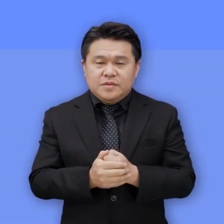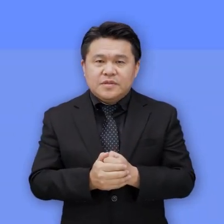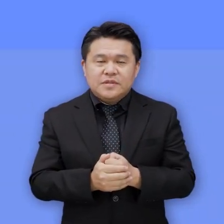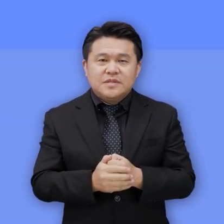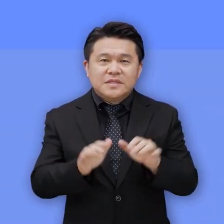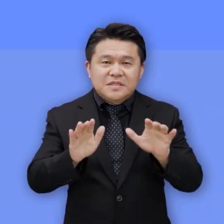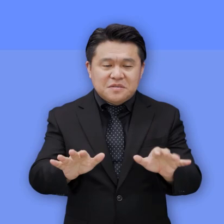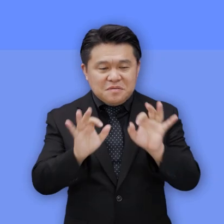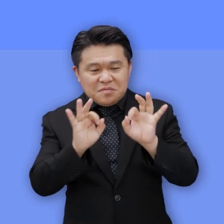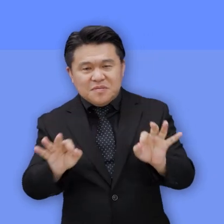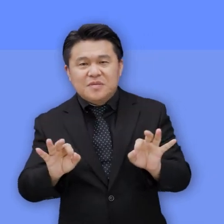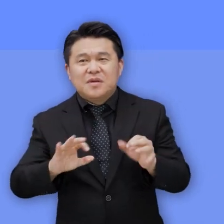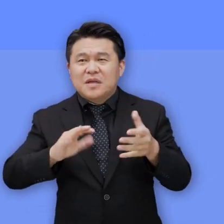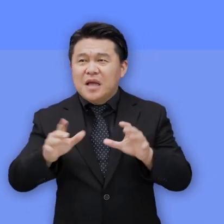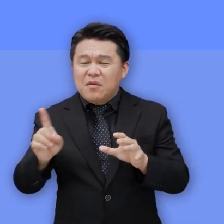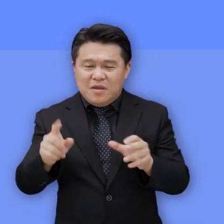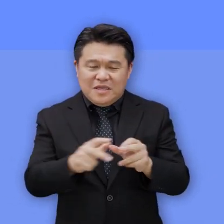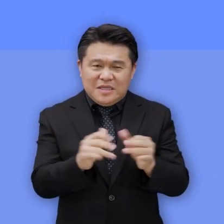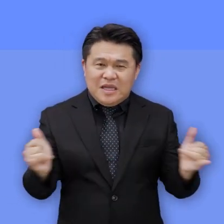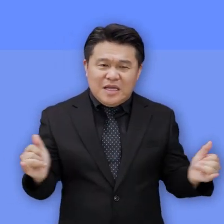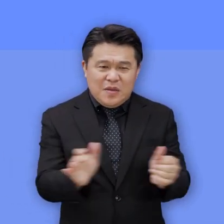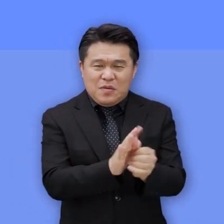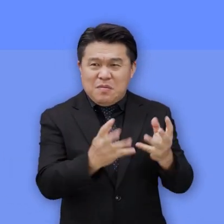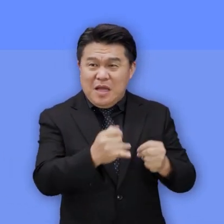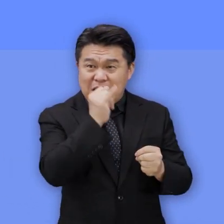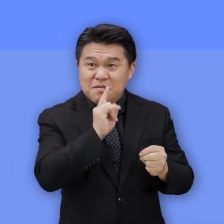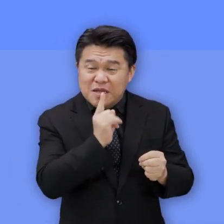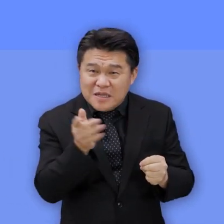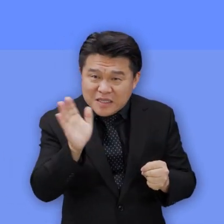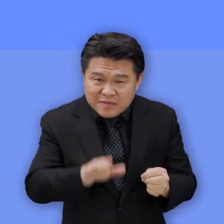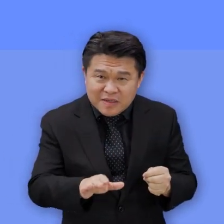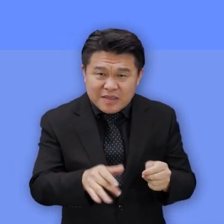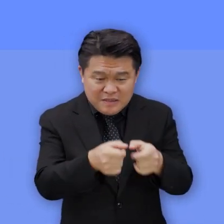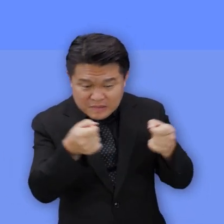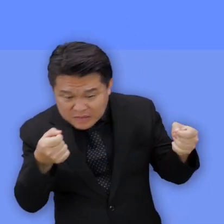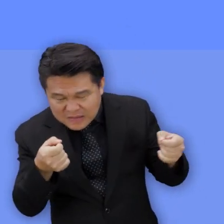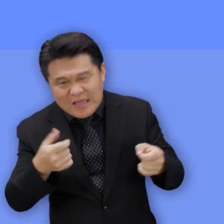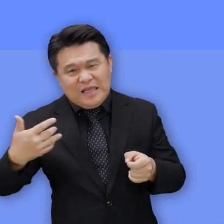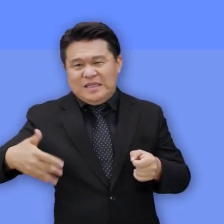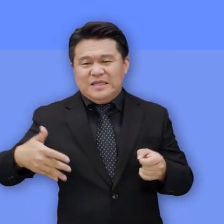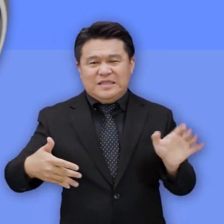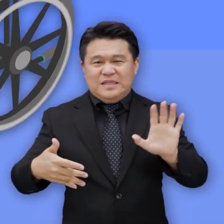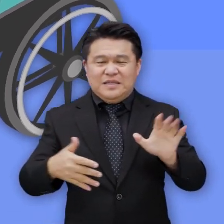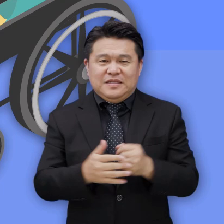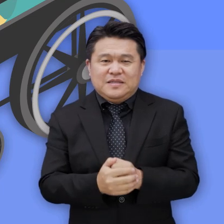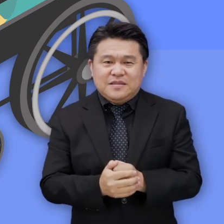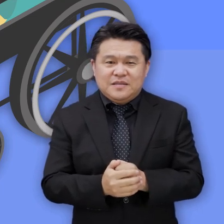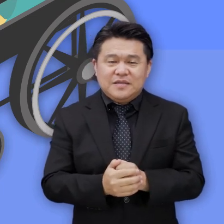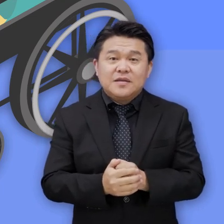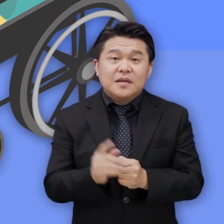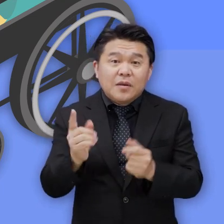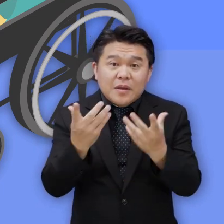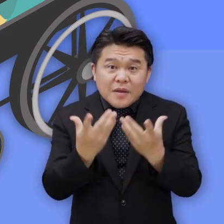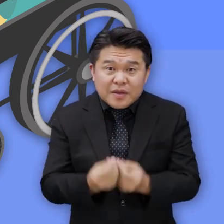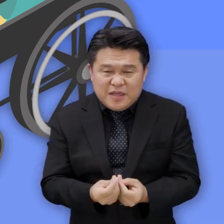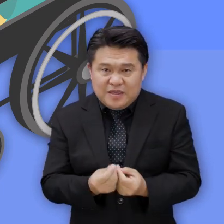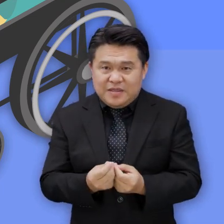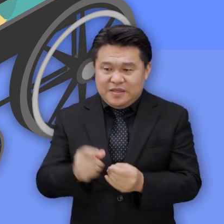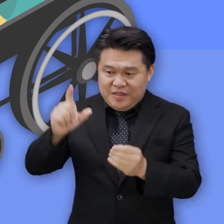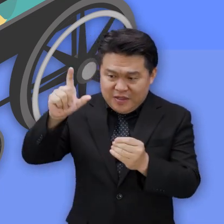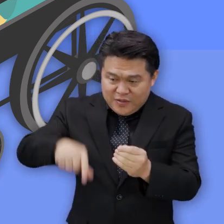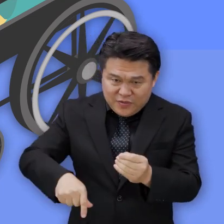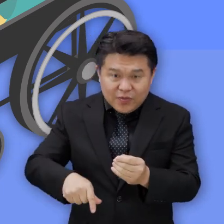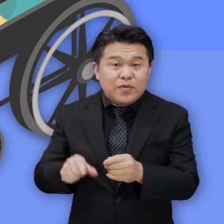과거보다는 많이 발전하긴 했지만 장애인에 대한 배려는 아직도 많이 부족한 편입니다. 특히 ATM, 인터넷